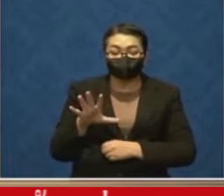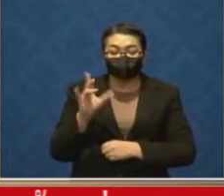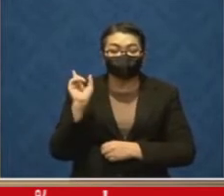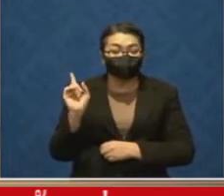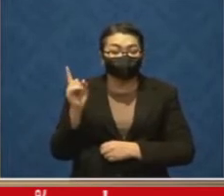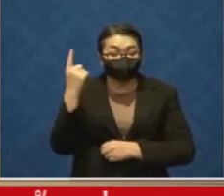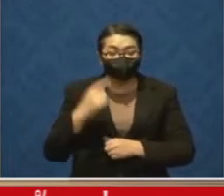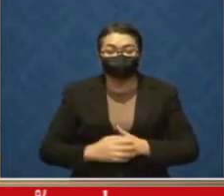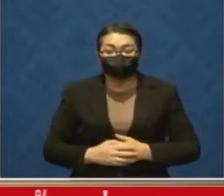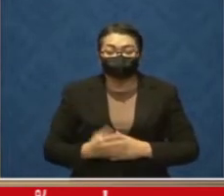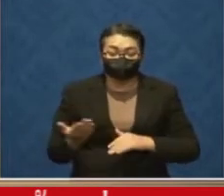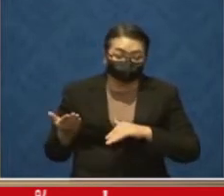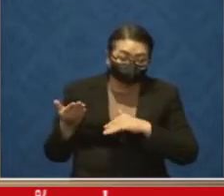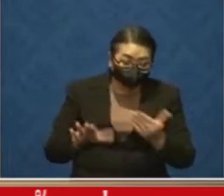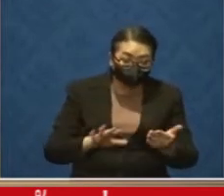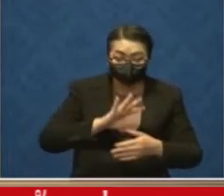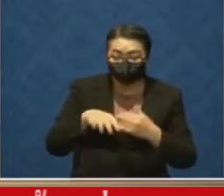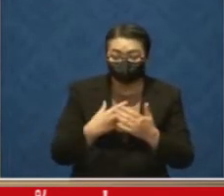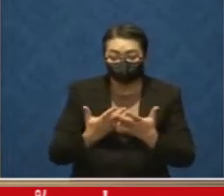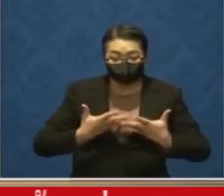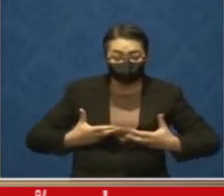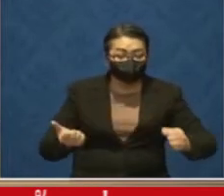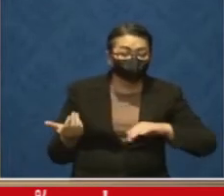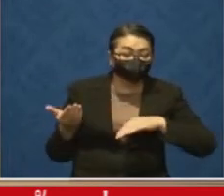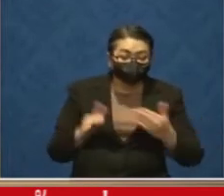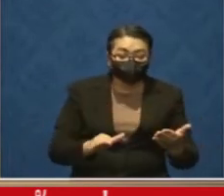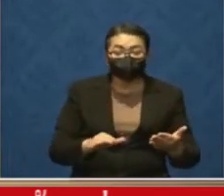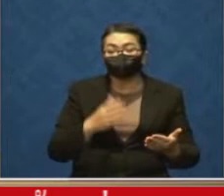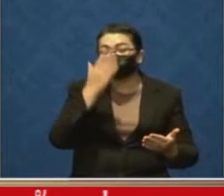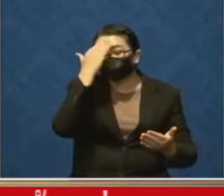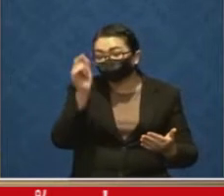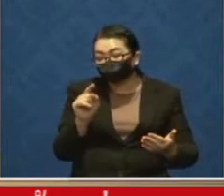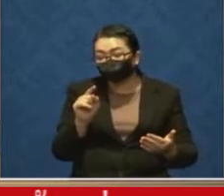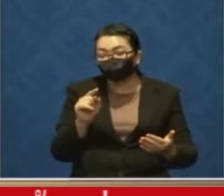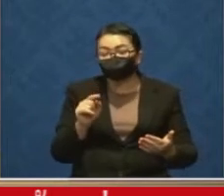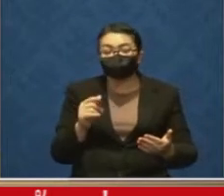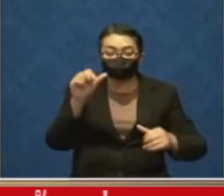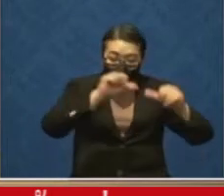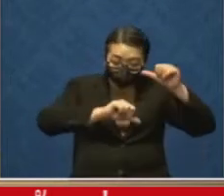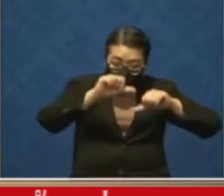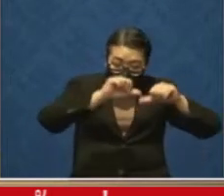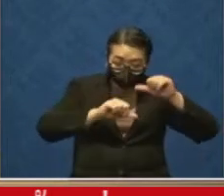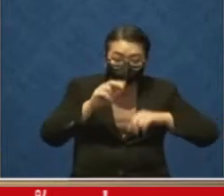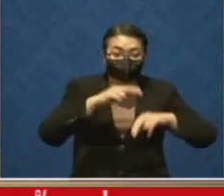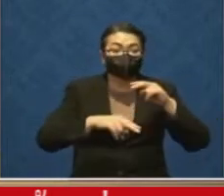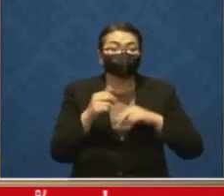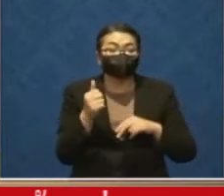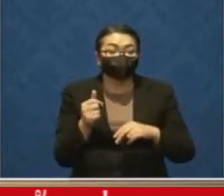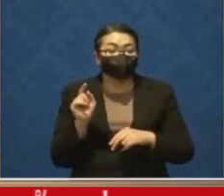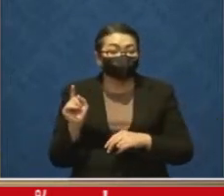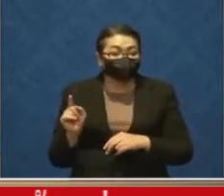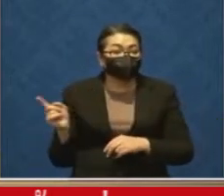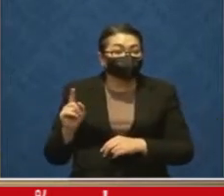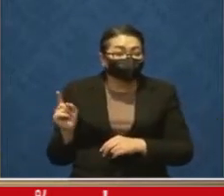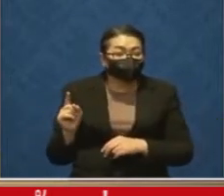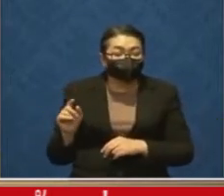ใหม่ล้มขบวนการทุกอย่างเลยครัเพระว่าอัเดิมมันเป็นเคมีตรวสอบได้แต่อ